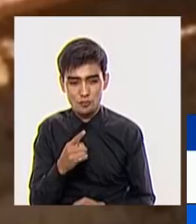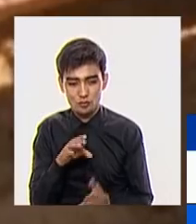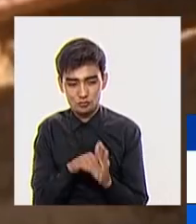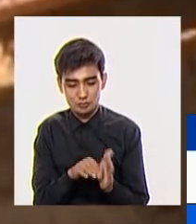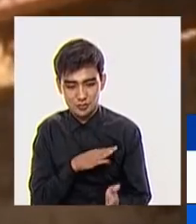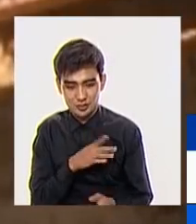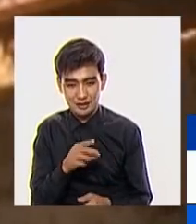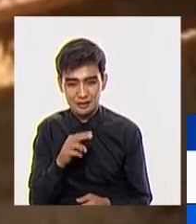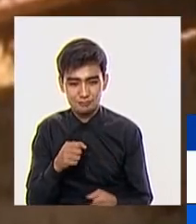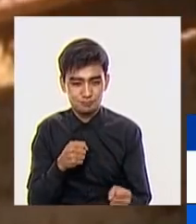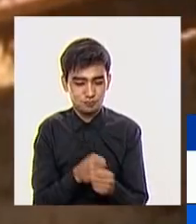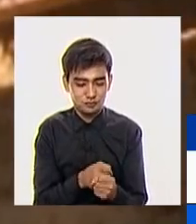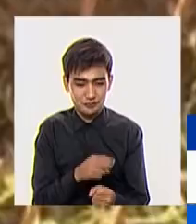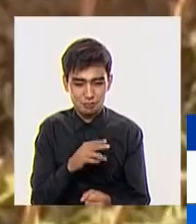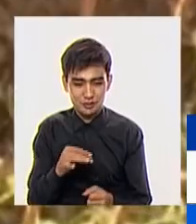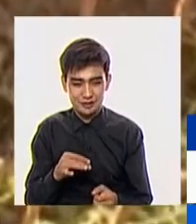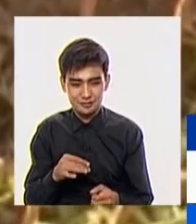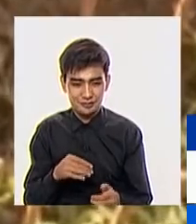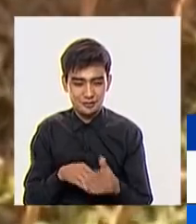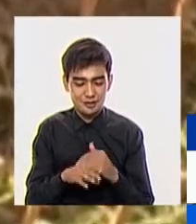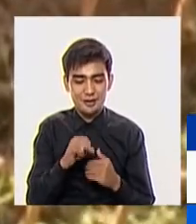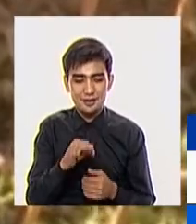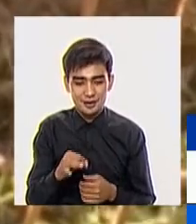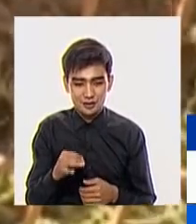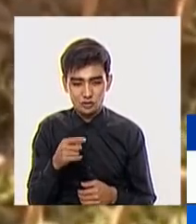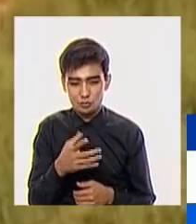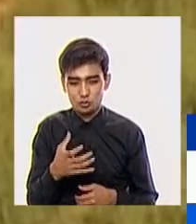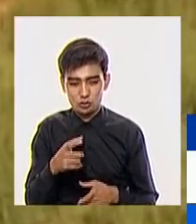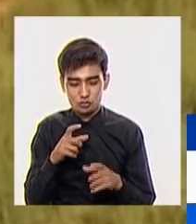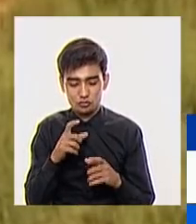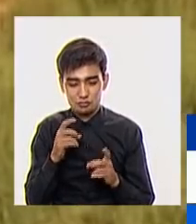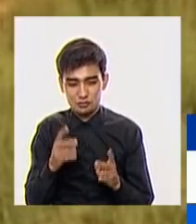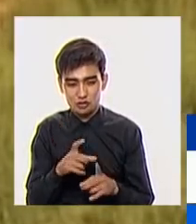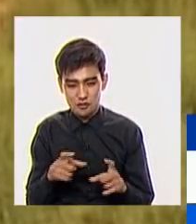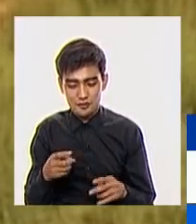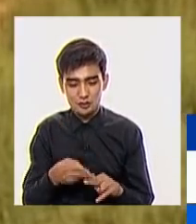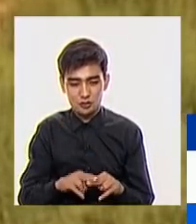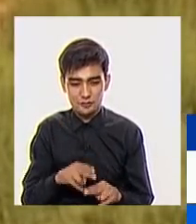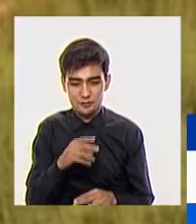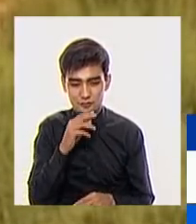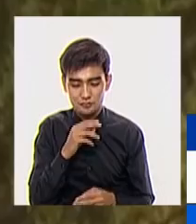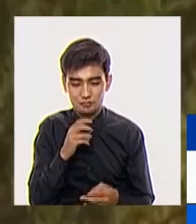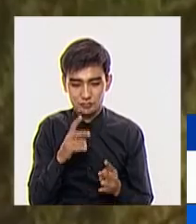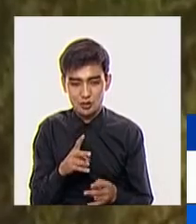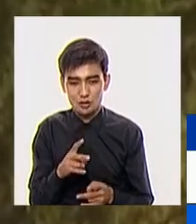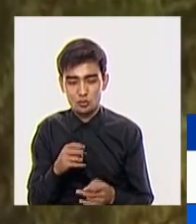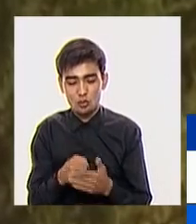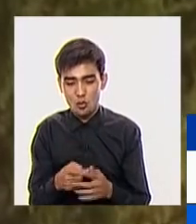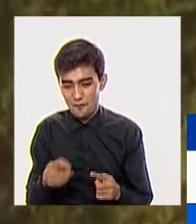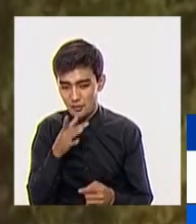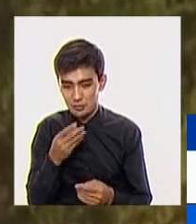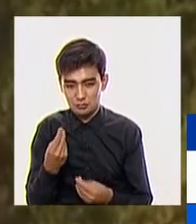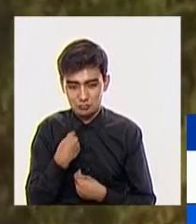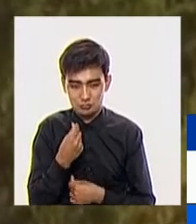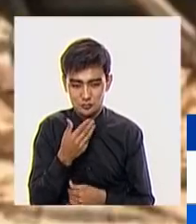который скончался в ДТП при эвакуации жителей. 1500 человек признали пострадавшими. Некоторые уверяют, что до сих пор не получили